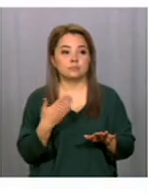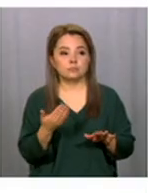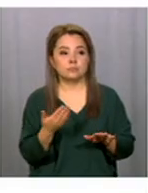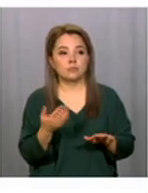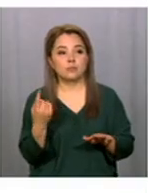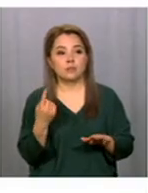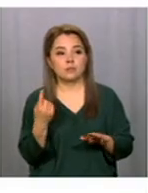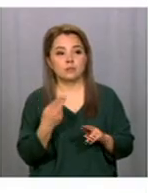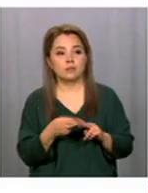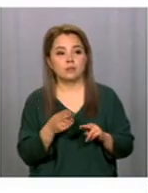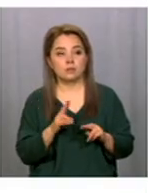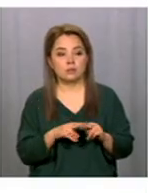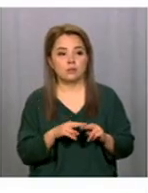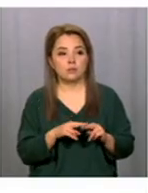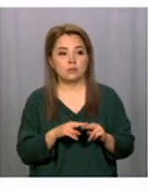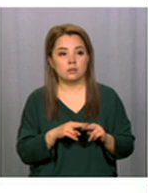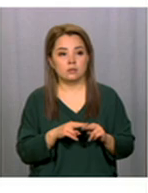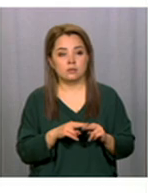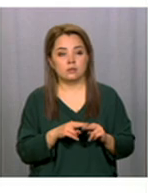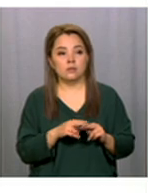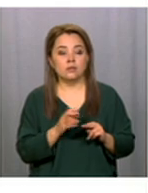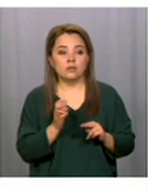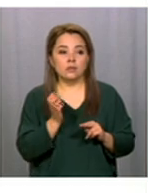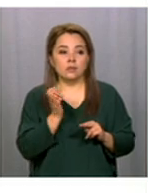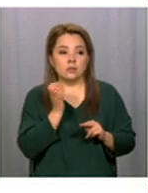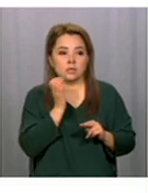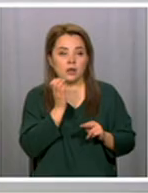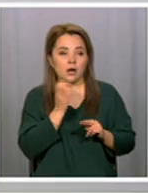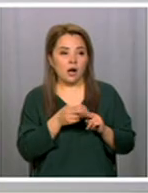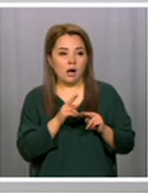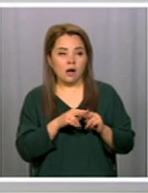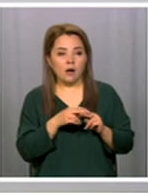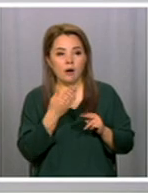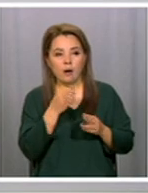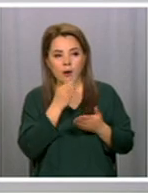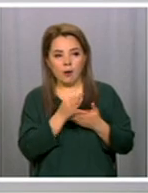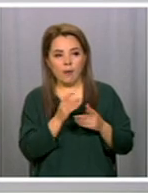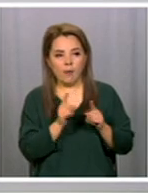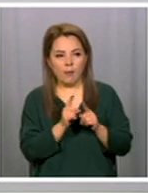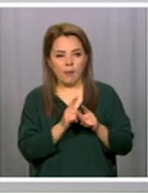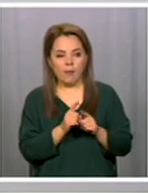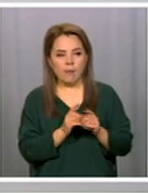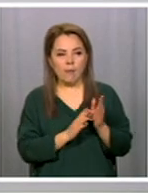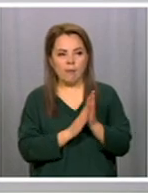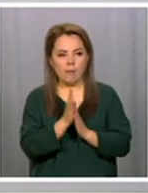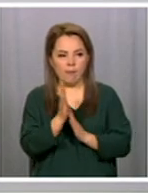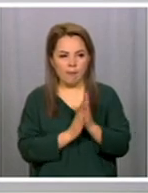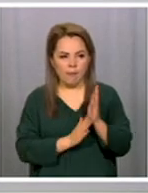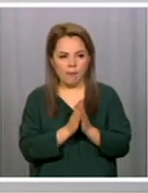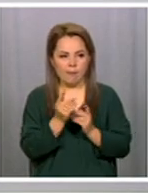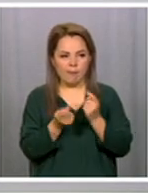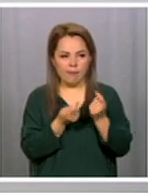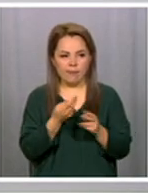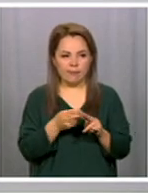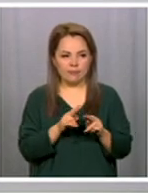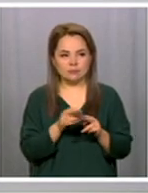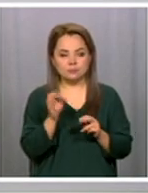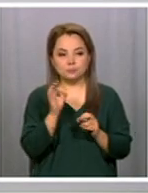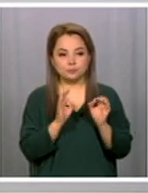бірінші жаңғақ. Жаңғақты, яғни өсімдікті, өсімдіктің дәнімен, яғни